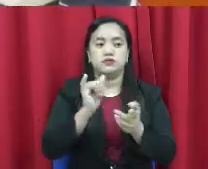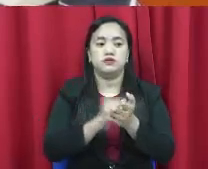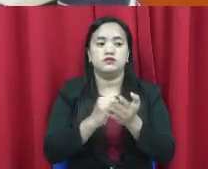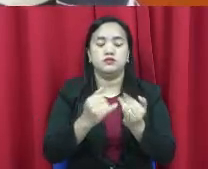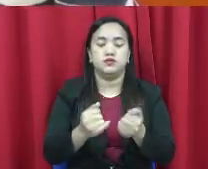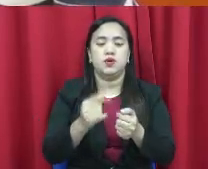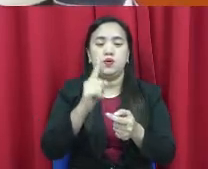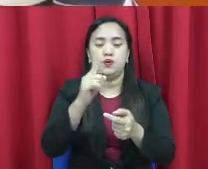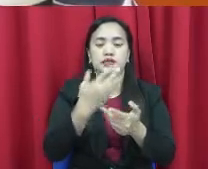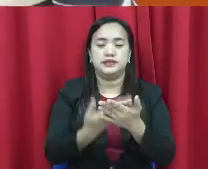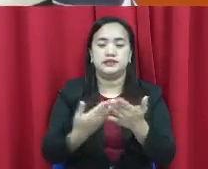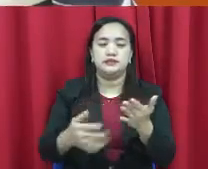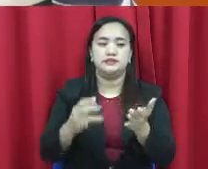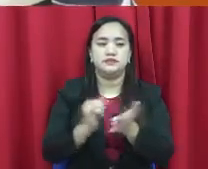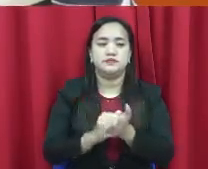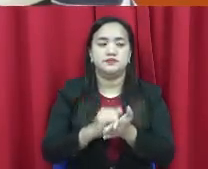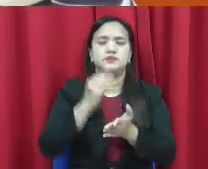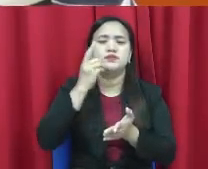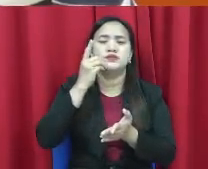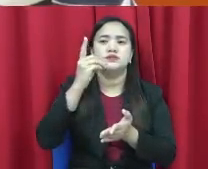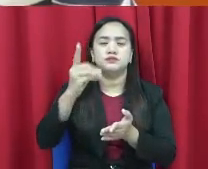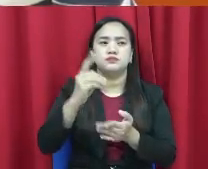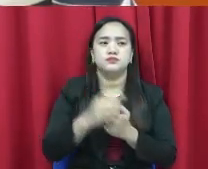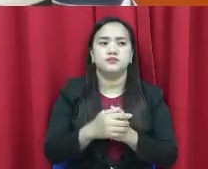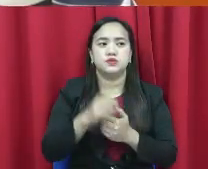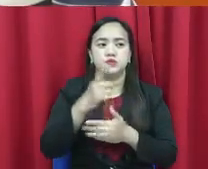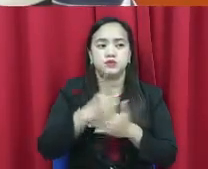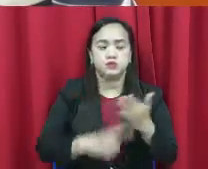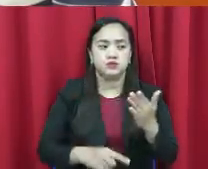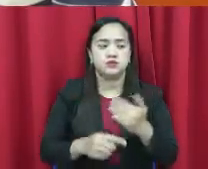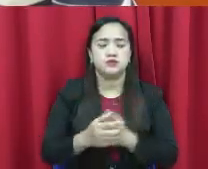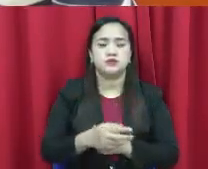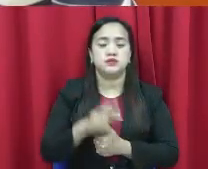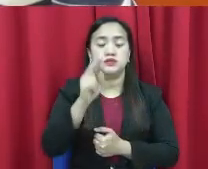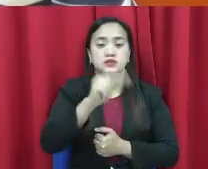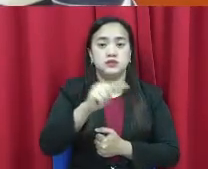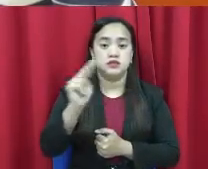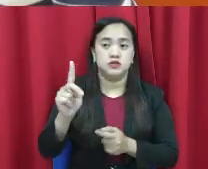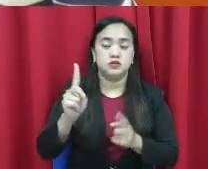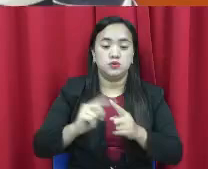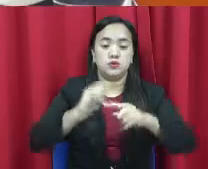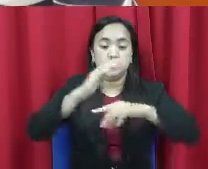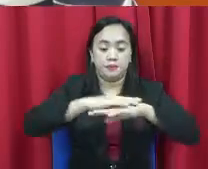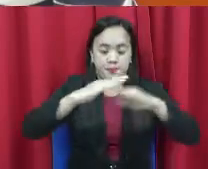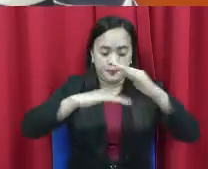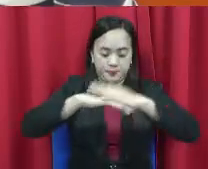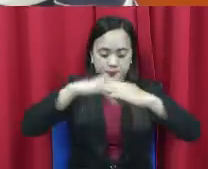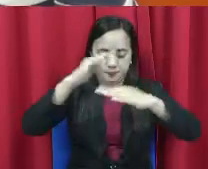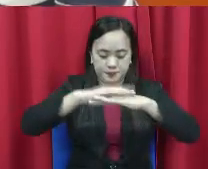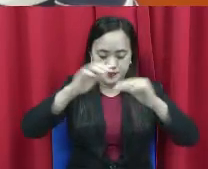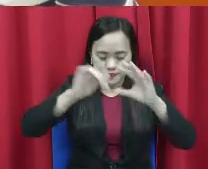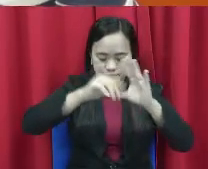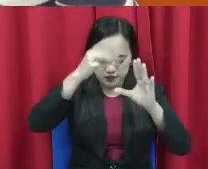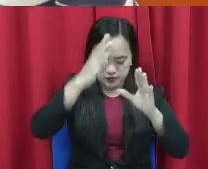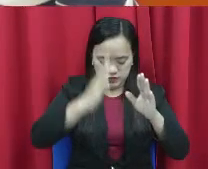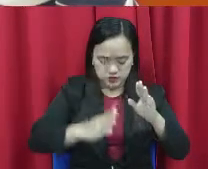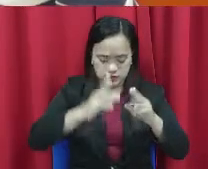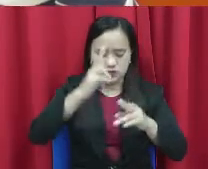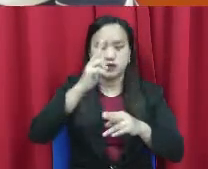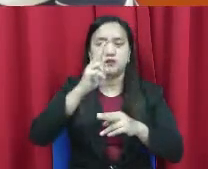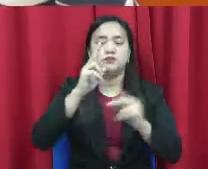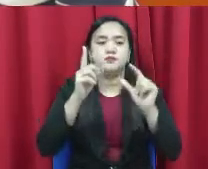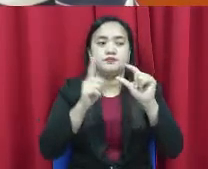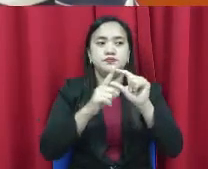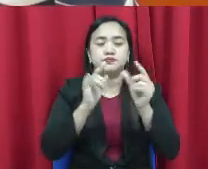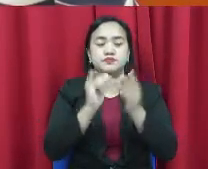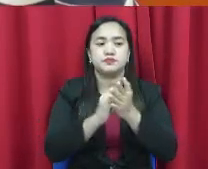muna so personally dineclare ko sa Panginoon kung ano ang dapat ko muna ma-establish sa Diyos doon n sinabi ko sa panginoon so